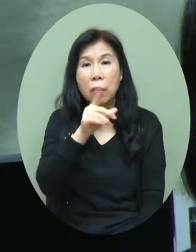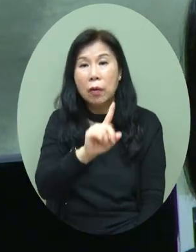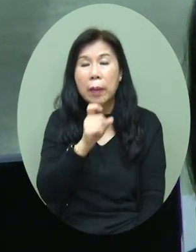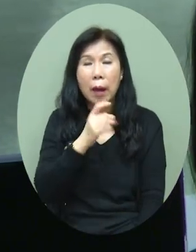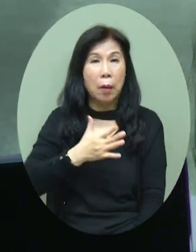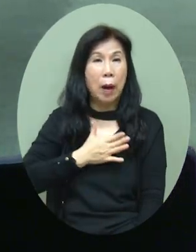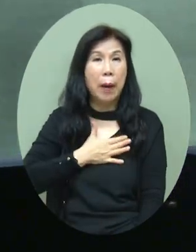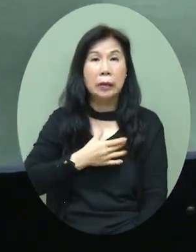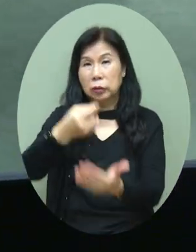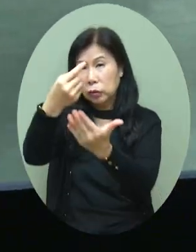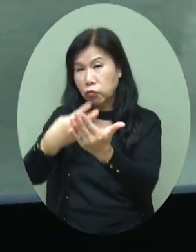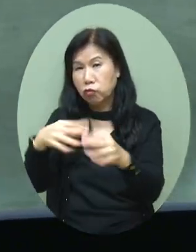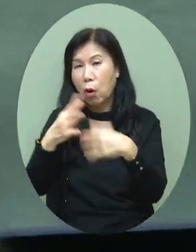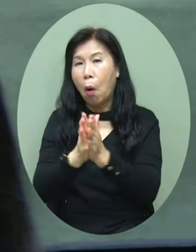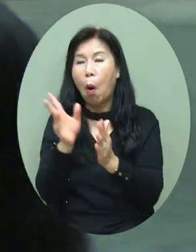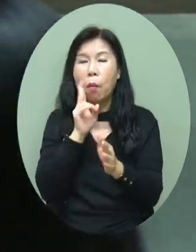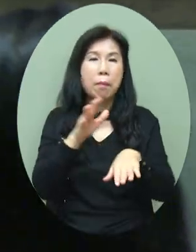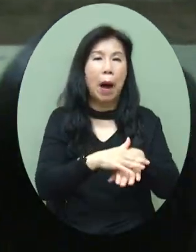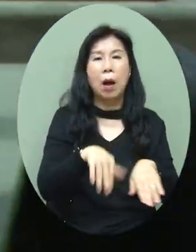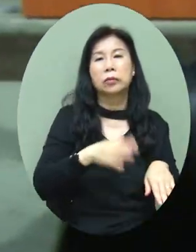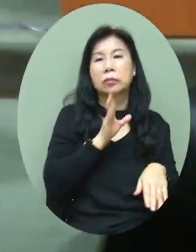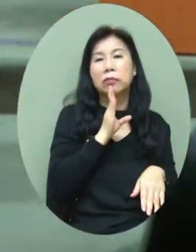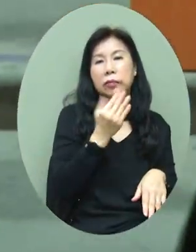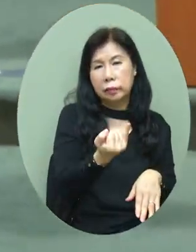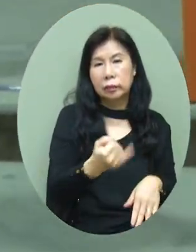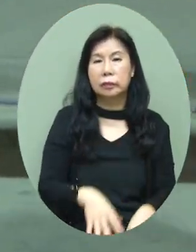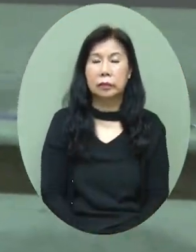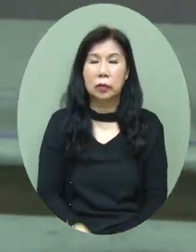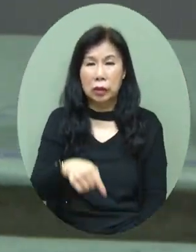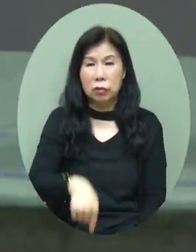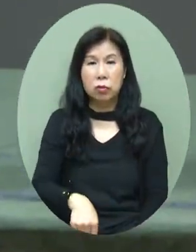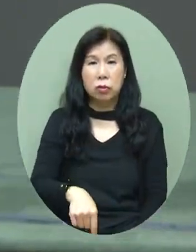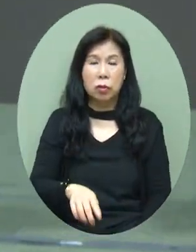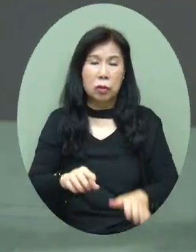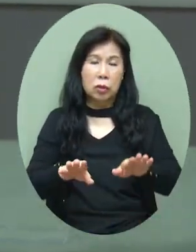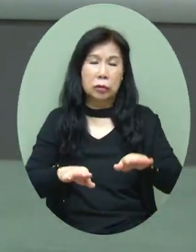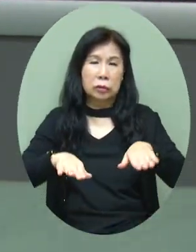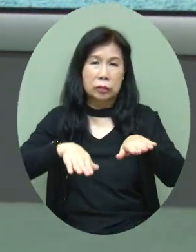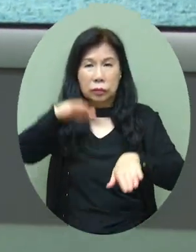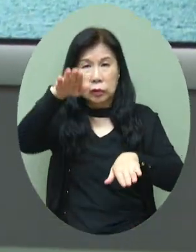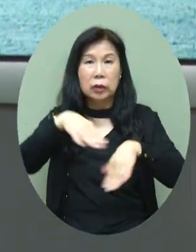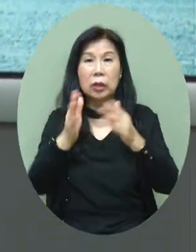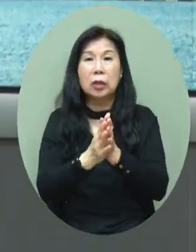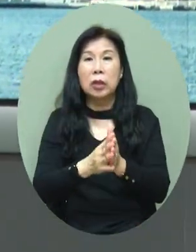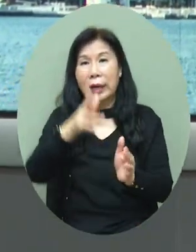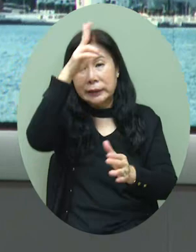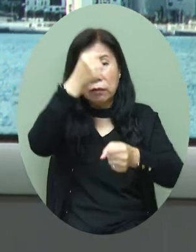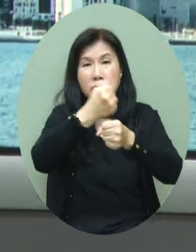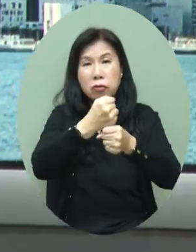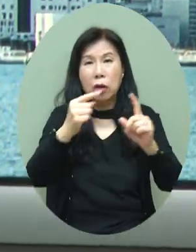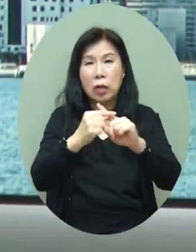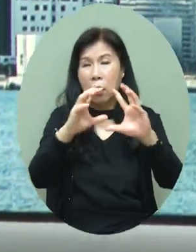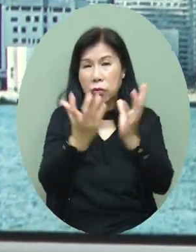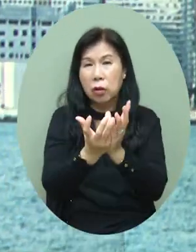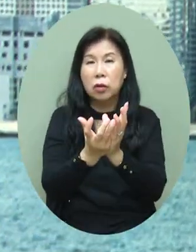會驚令到個制度其實係形同虛設咗咧？咁仲有咧呢個落差會唔會引起公務員工會嘅不滿啊？因為